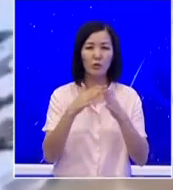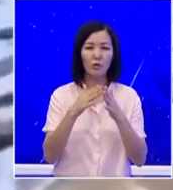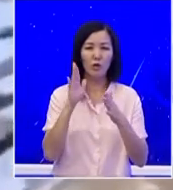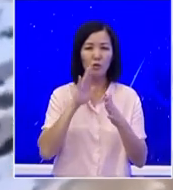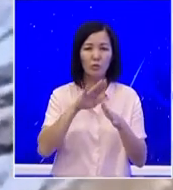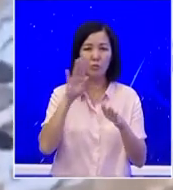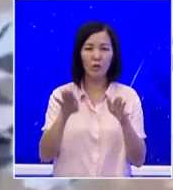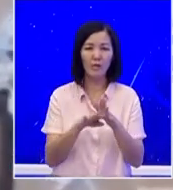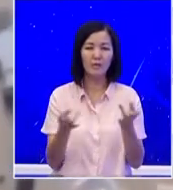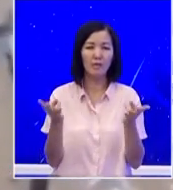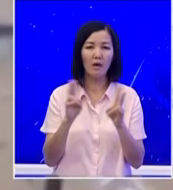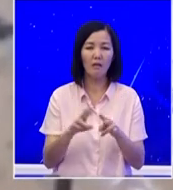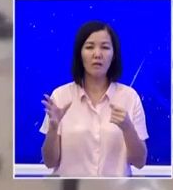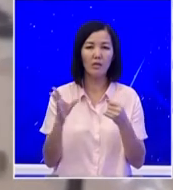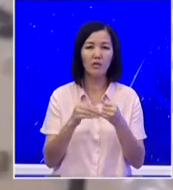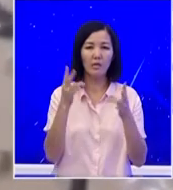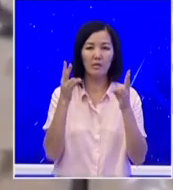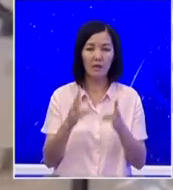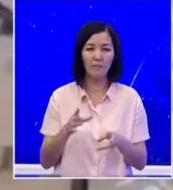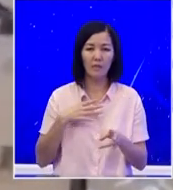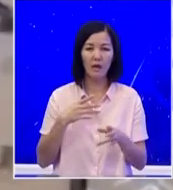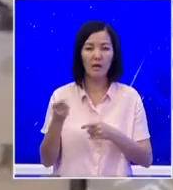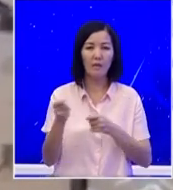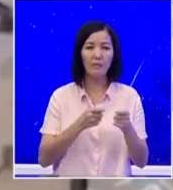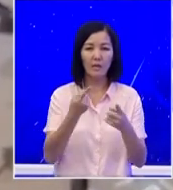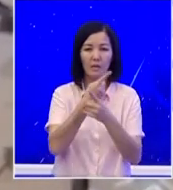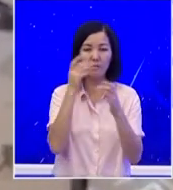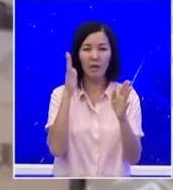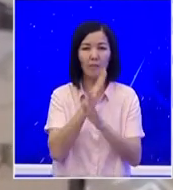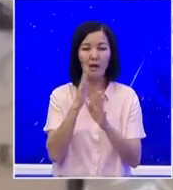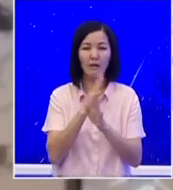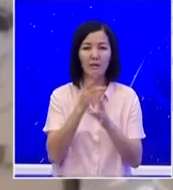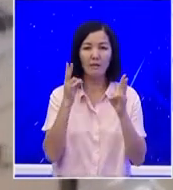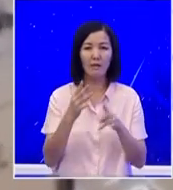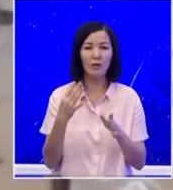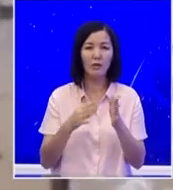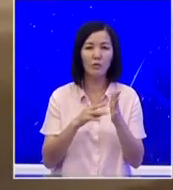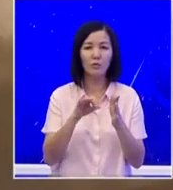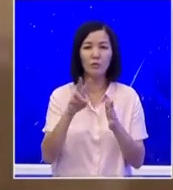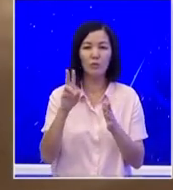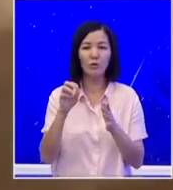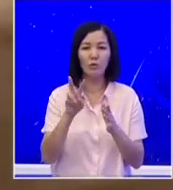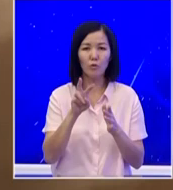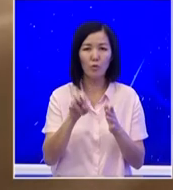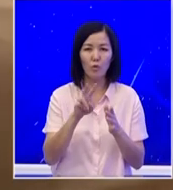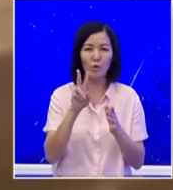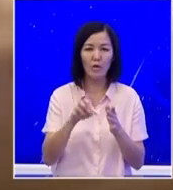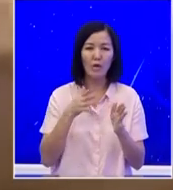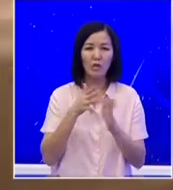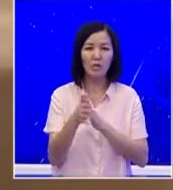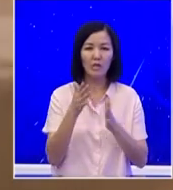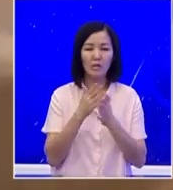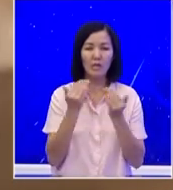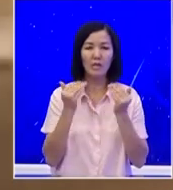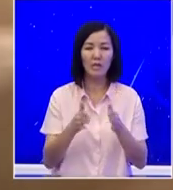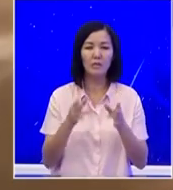Егіс алқаптары зақымдалған. Жергілікті биліктің мәліметінше табиғи апаттан 49 миллион доллар шығын келген. Қазіргі таңда